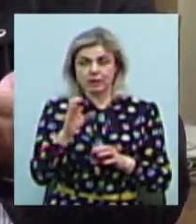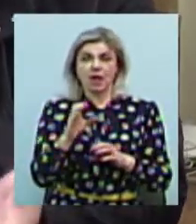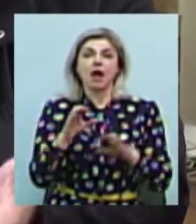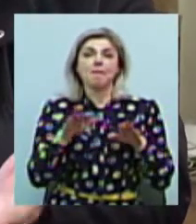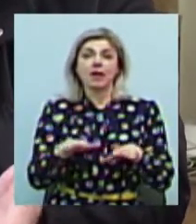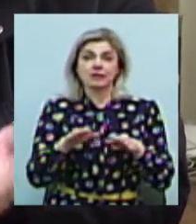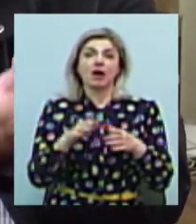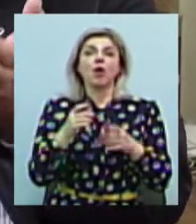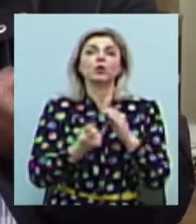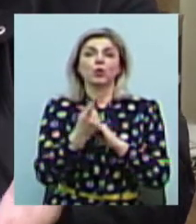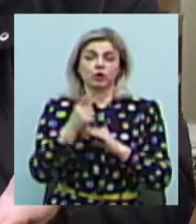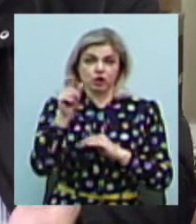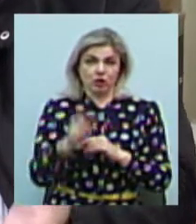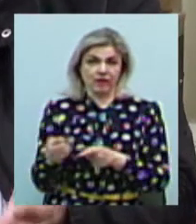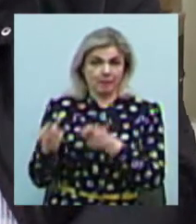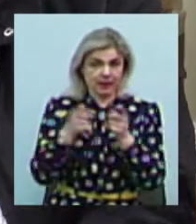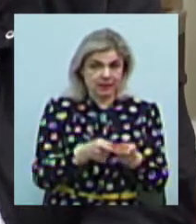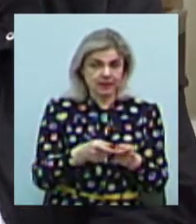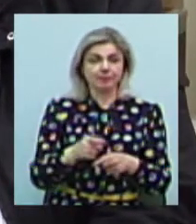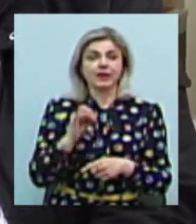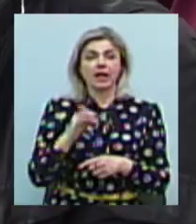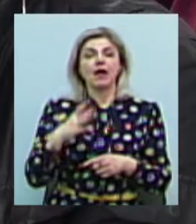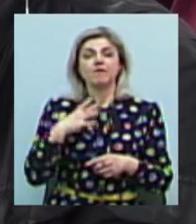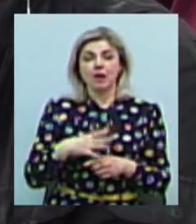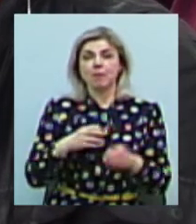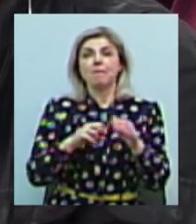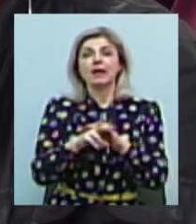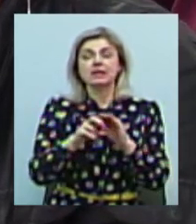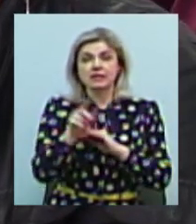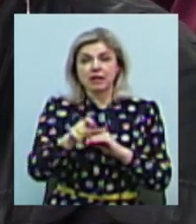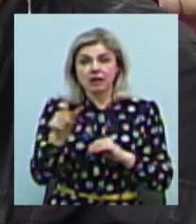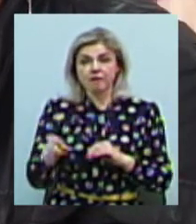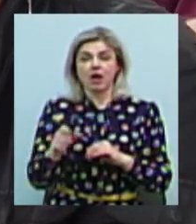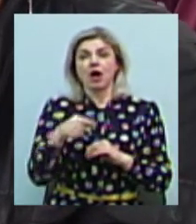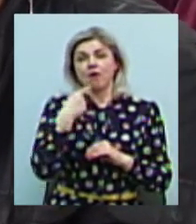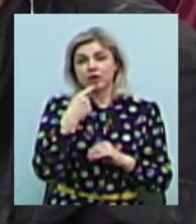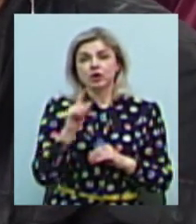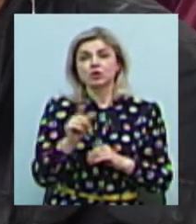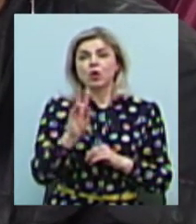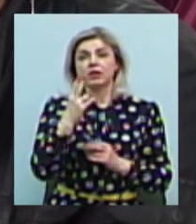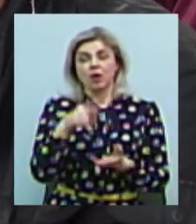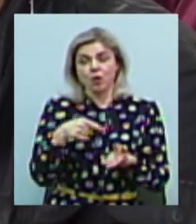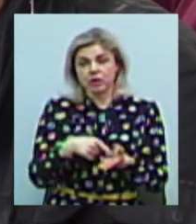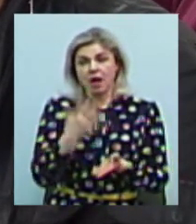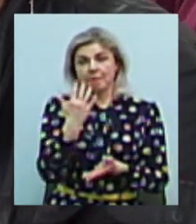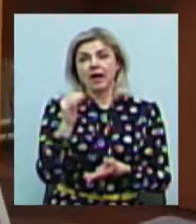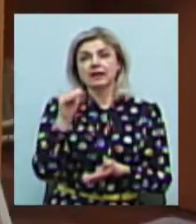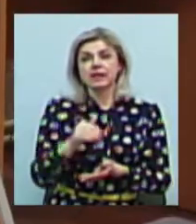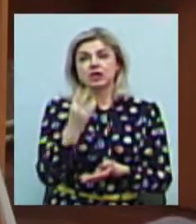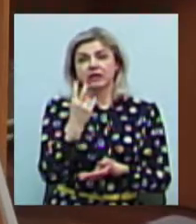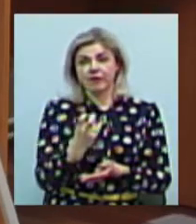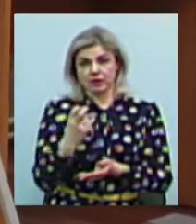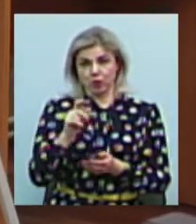Голова громадської організації «Допомога вимушеним переселенцям. Нове життя» Юрій Астрединов повідомив, що в Миколаєві 5200